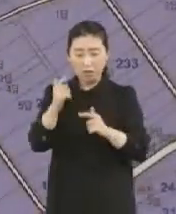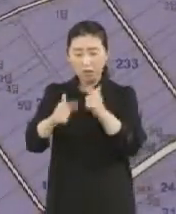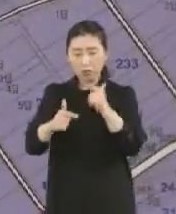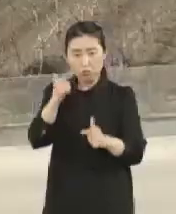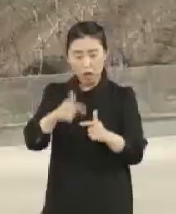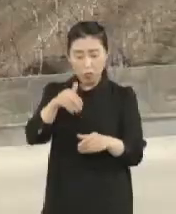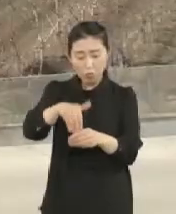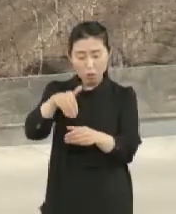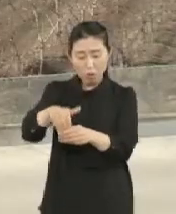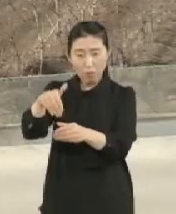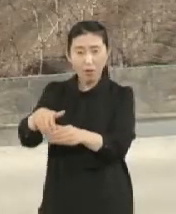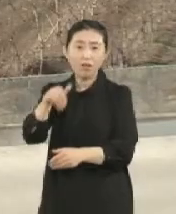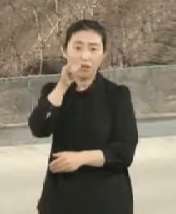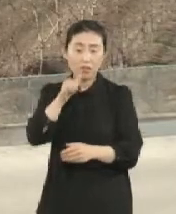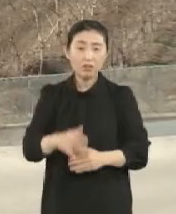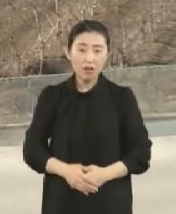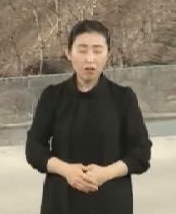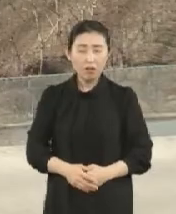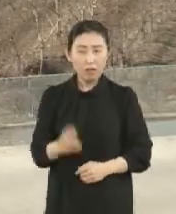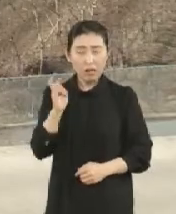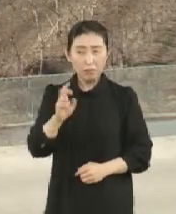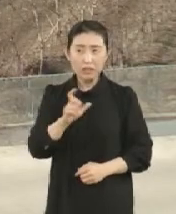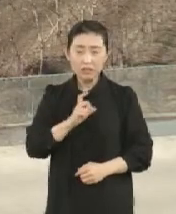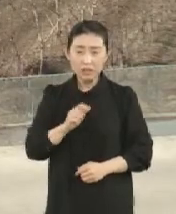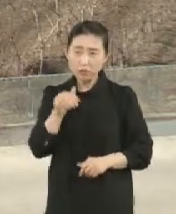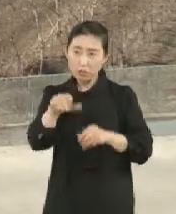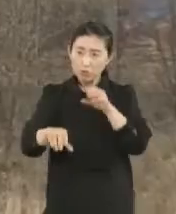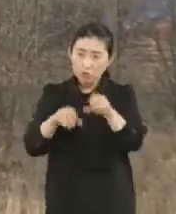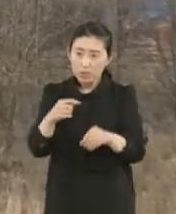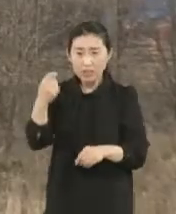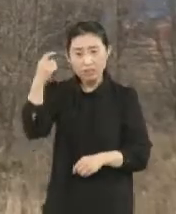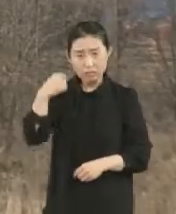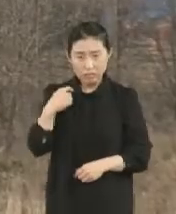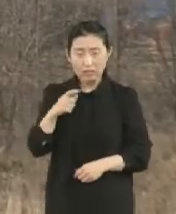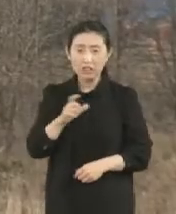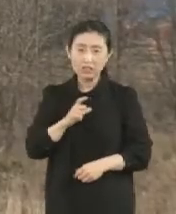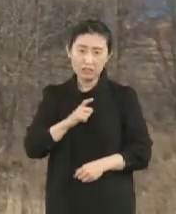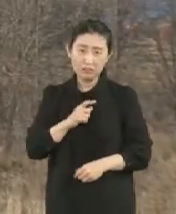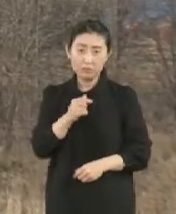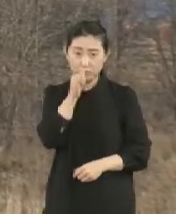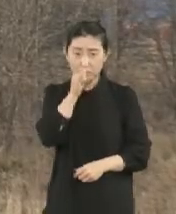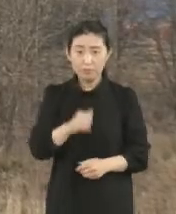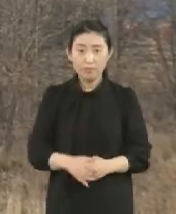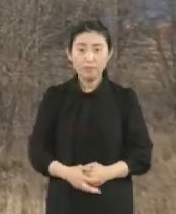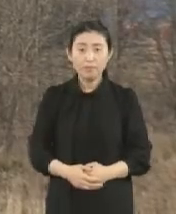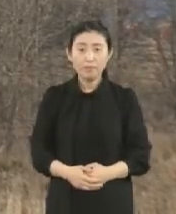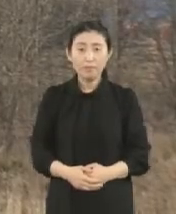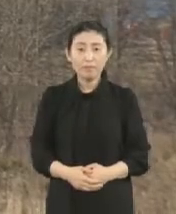조직적으로 식재 되는 등 투기를 의심할만한 행위가 있었던 것으로 알려졌습니다